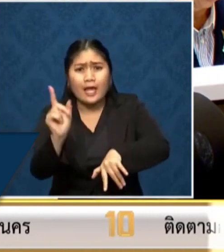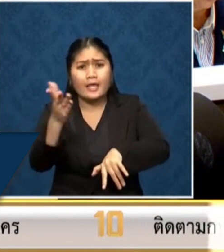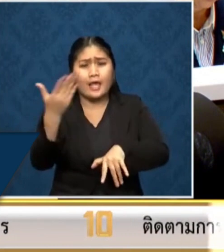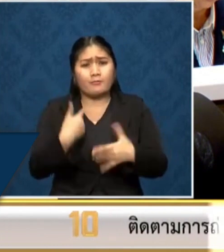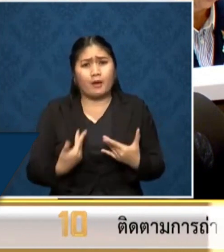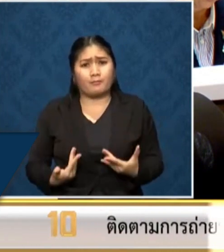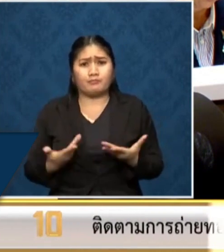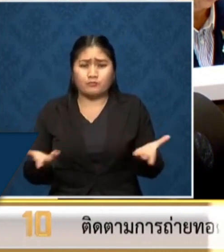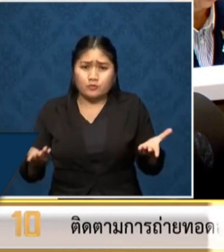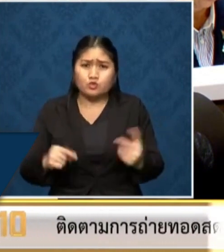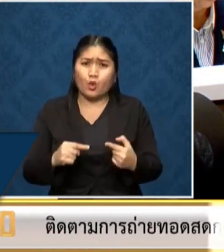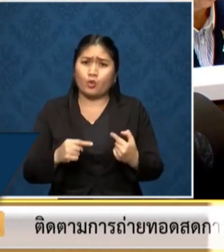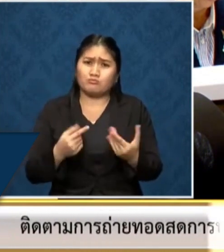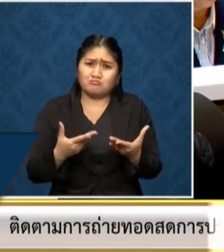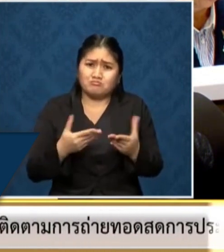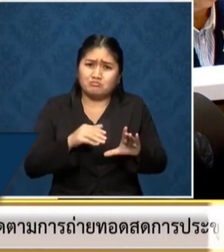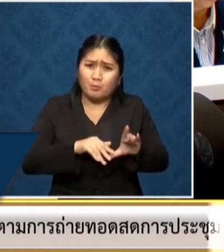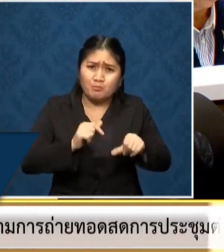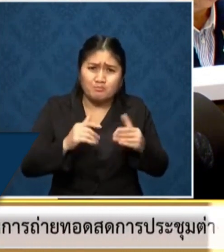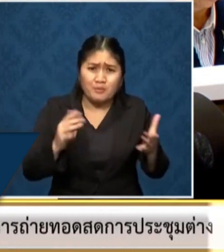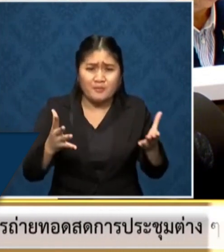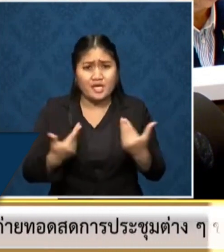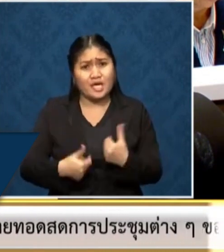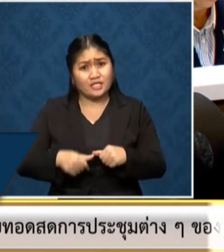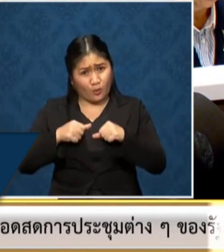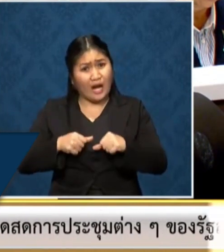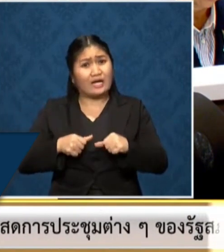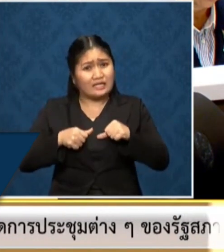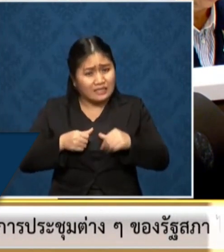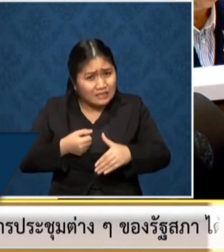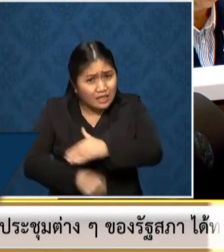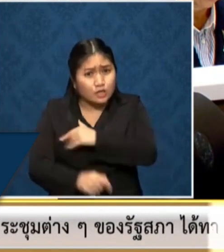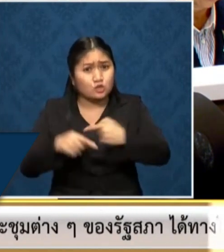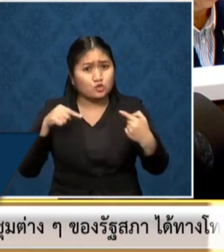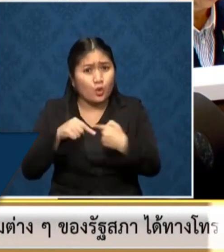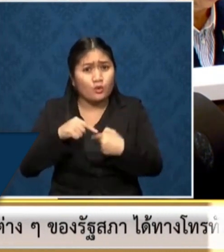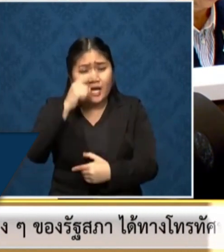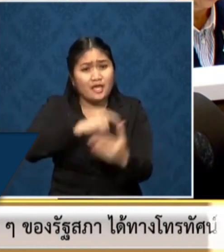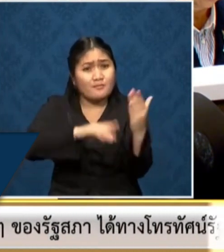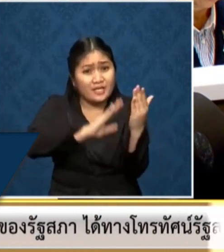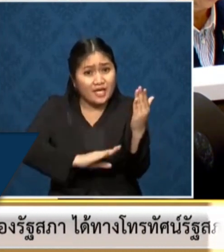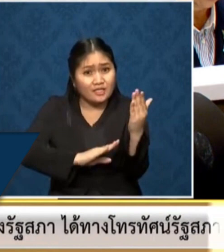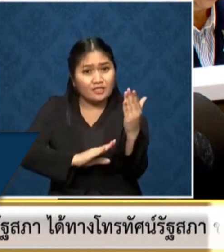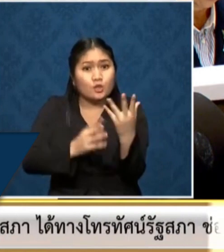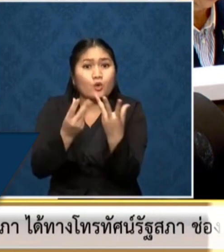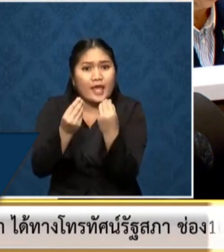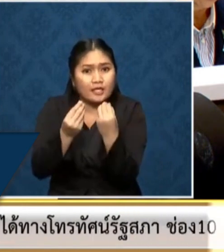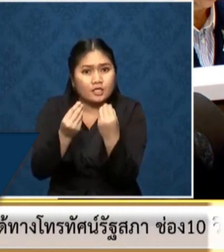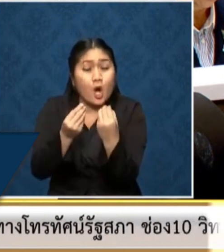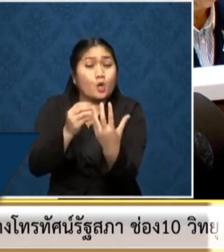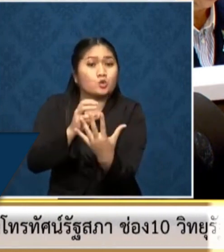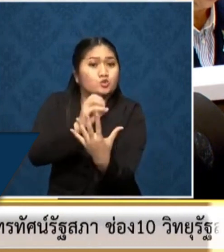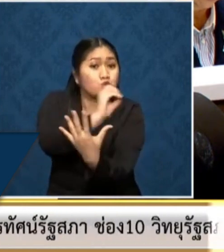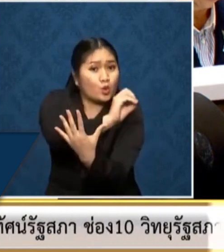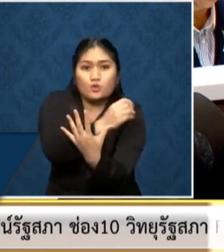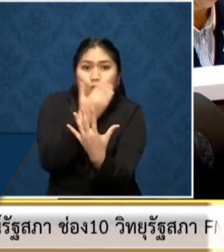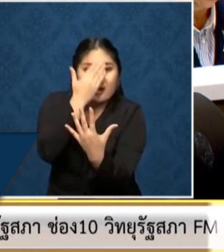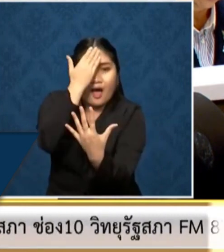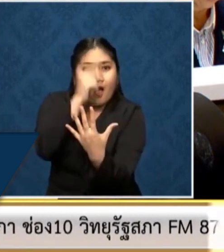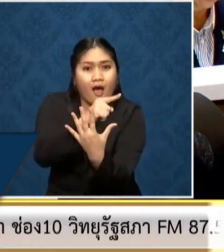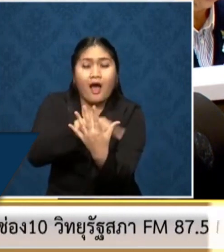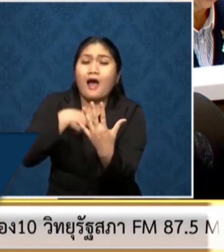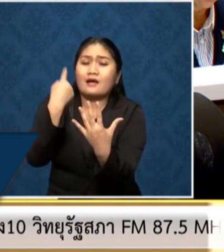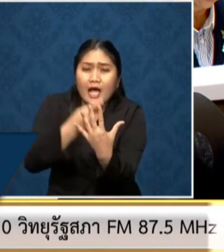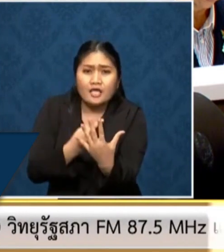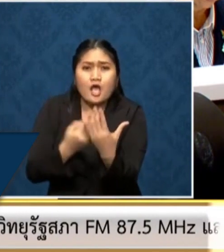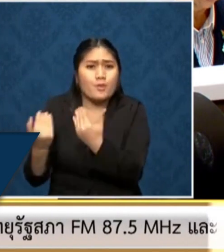ไม่มีสถานะแต่เชื่อว่เกิดในประเทศไยมีค่ störมยองรงได้แกศูνินี่นองคนไหนเปนรูปหลโ